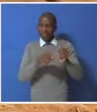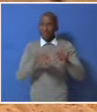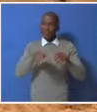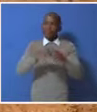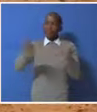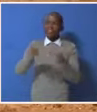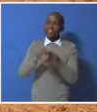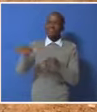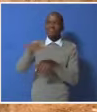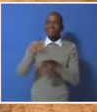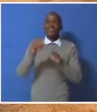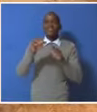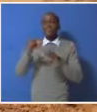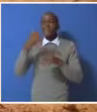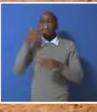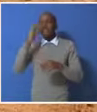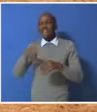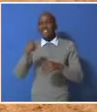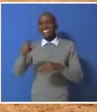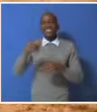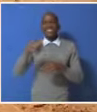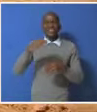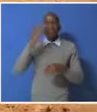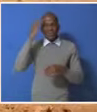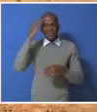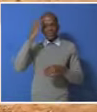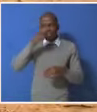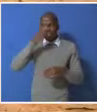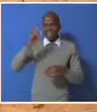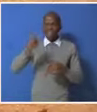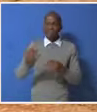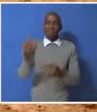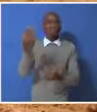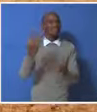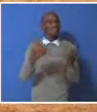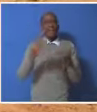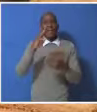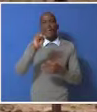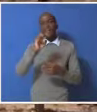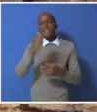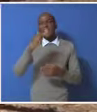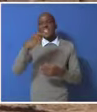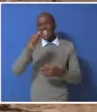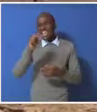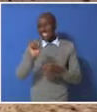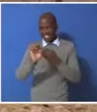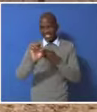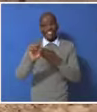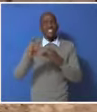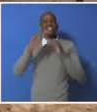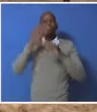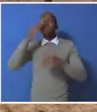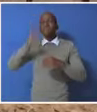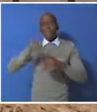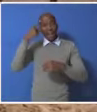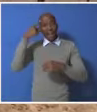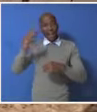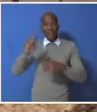mo tikologong bo a kgotlhela bo ntsha ga se ya methane mme bo kgotela tikologo mme